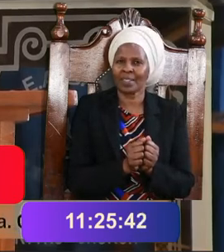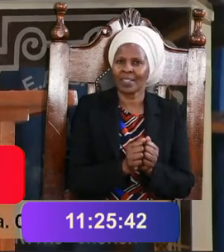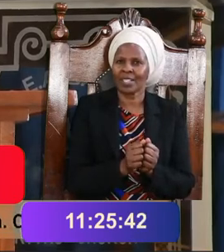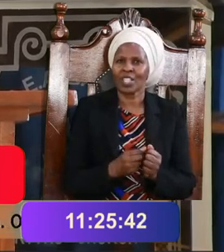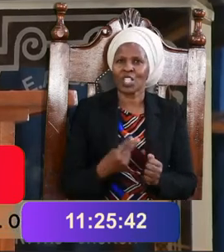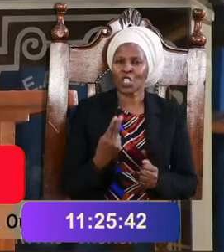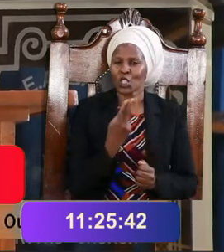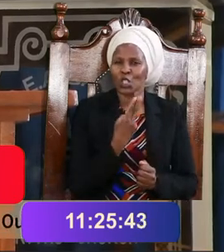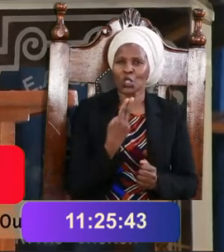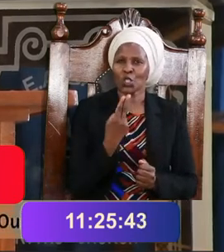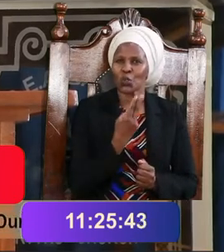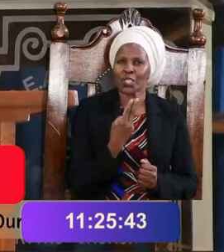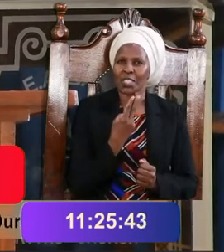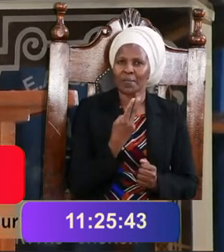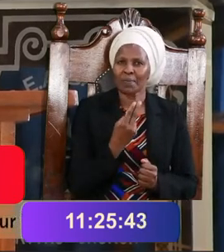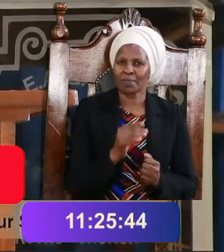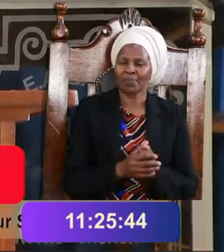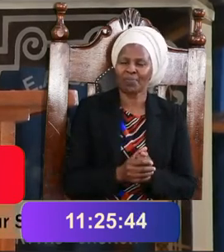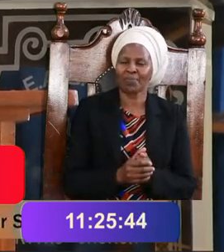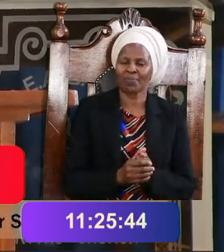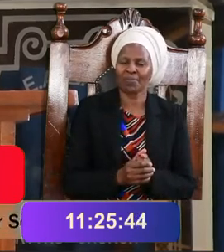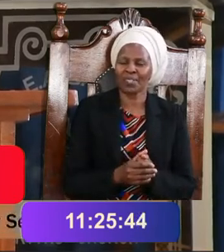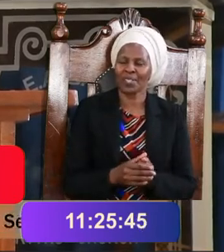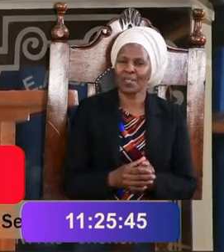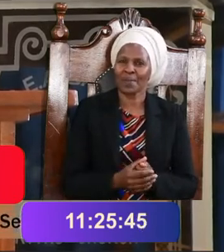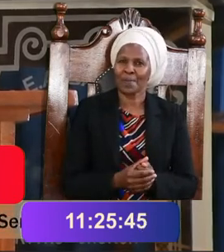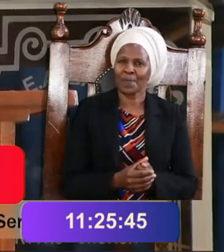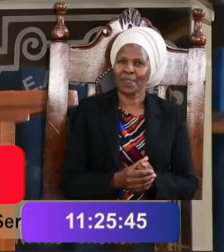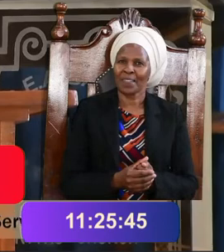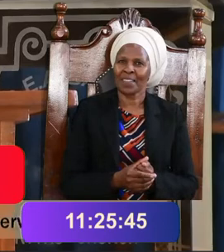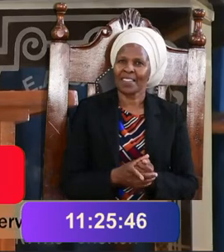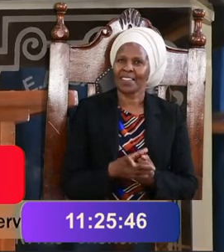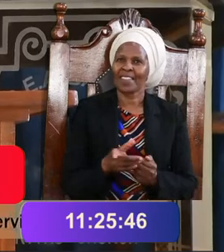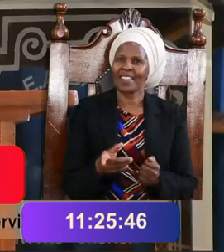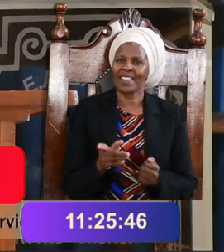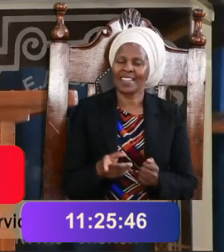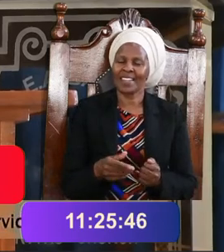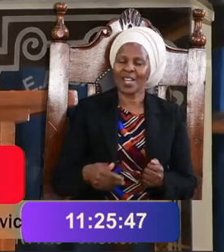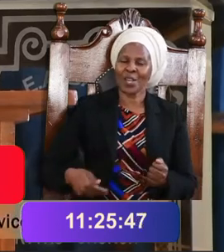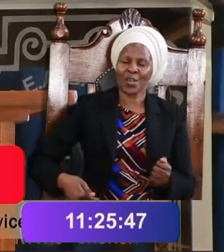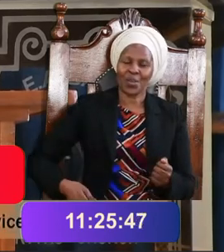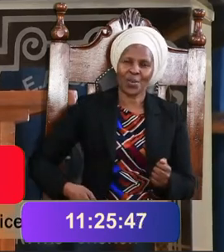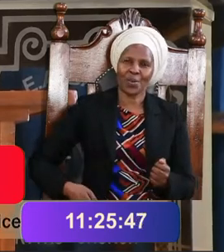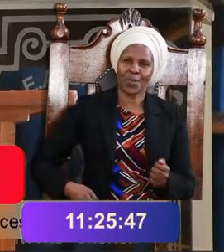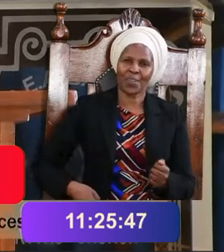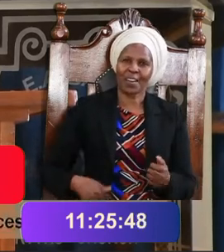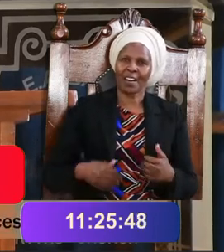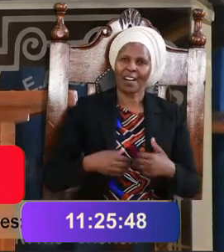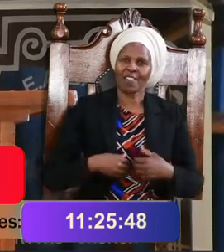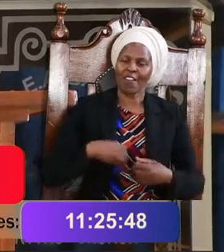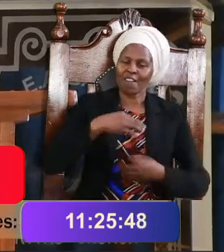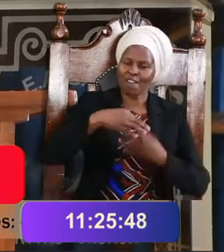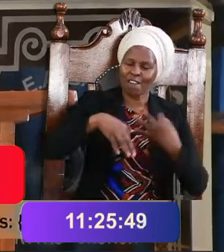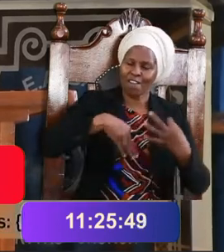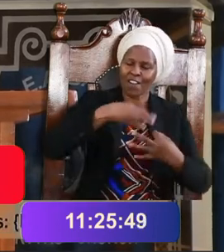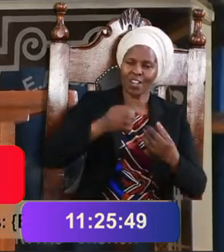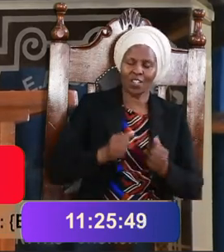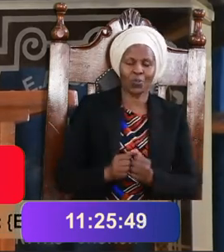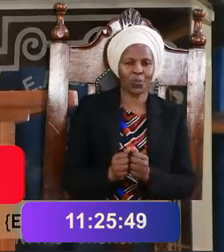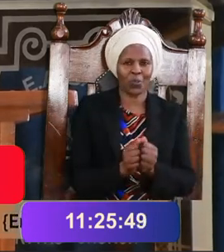Jumanne inakuwa ni ni a fellowship,